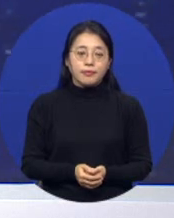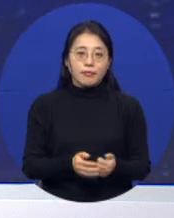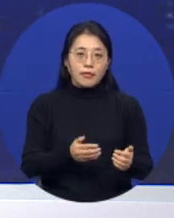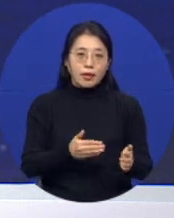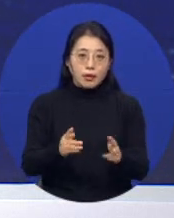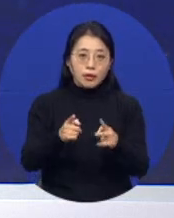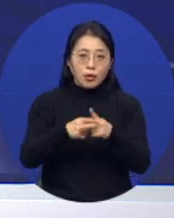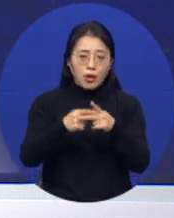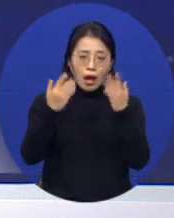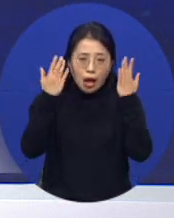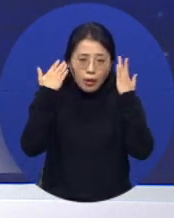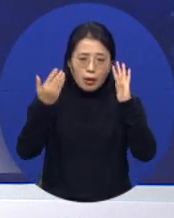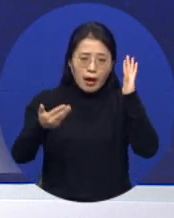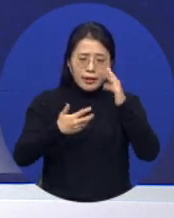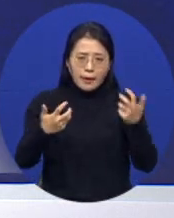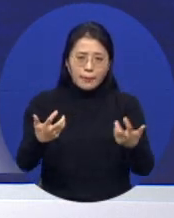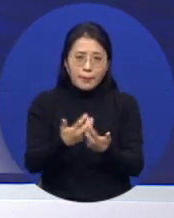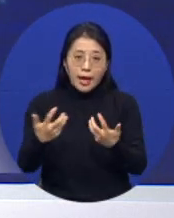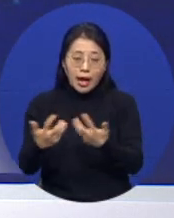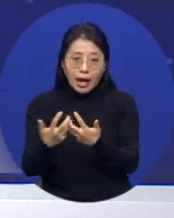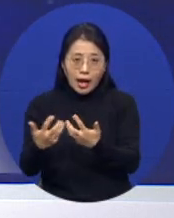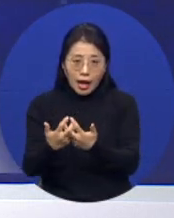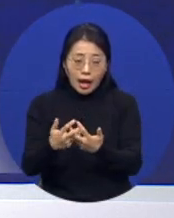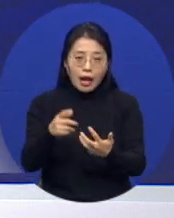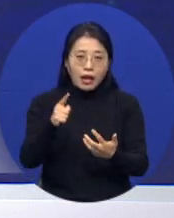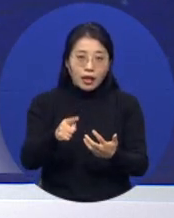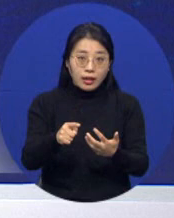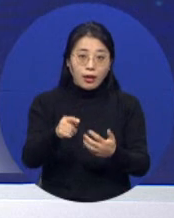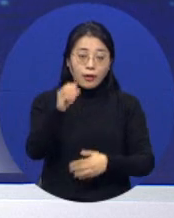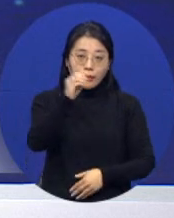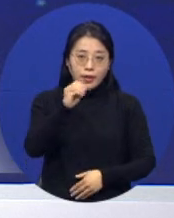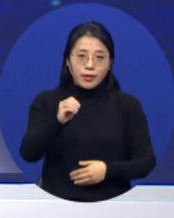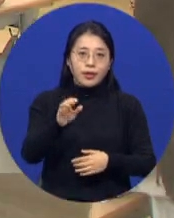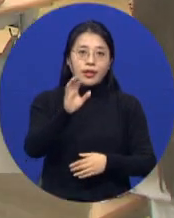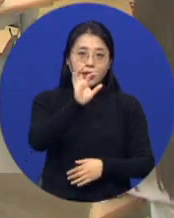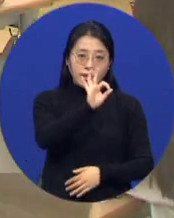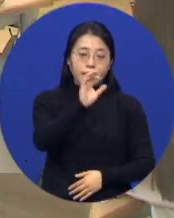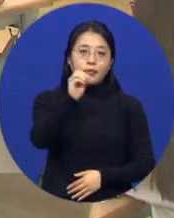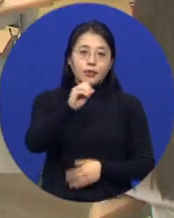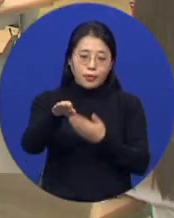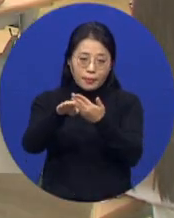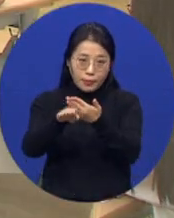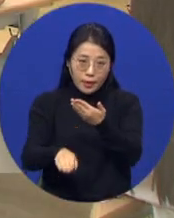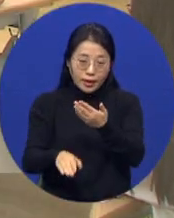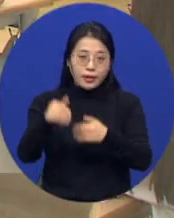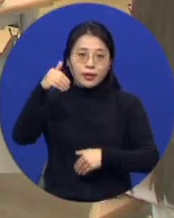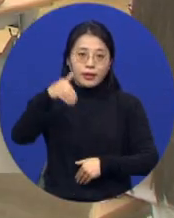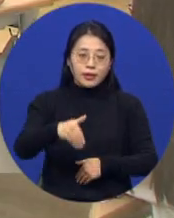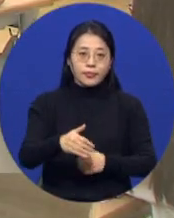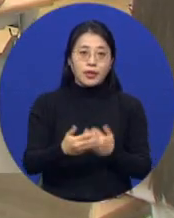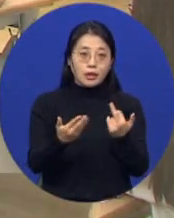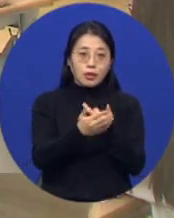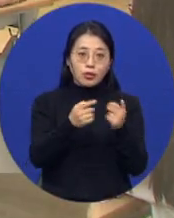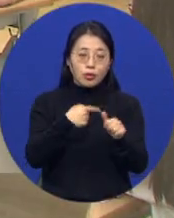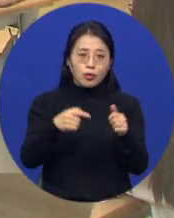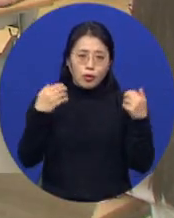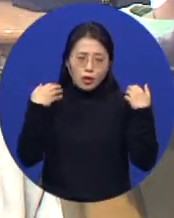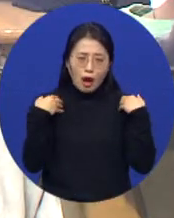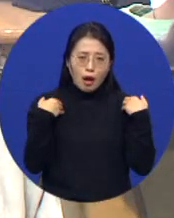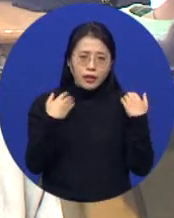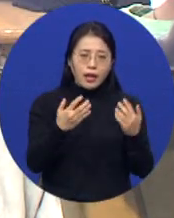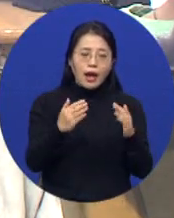도내 초등학교 과밀학급 비율이 10% 미만으로 낮아졌습니다. 제주도 교육청은 전출입 학생 등을